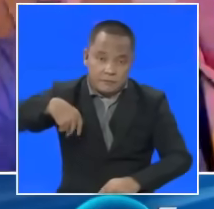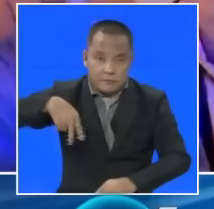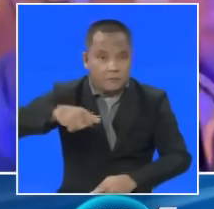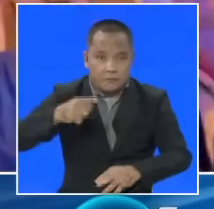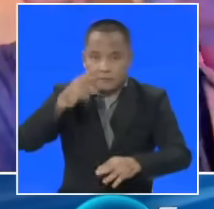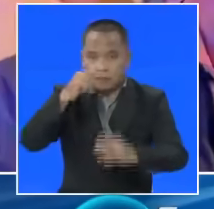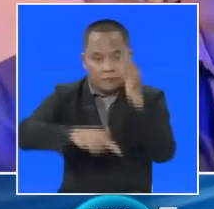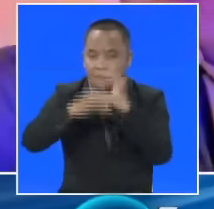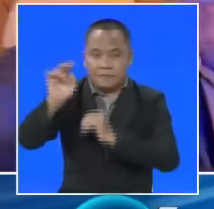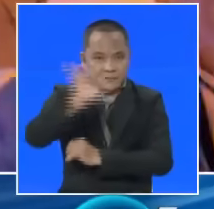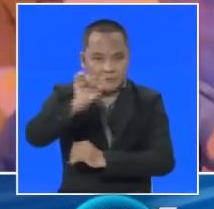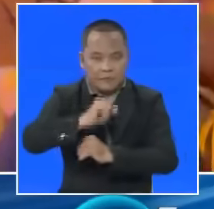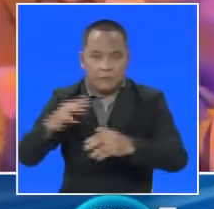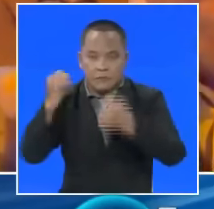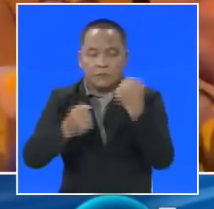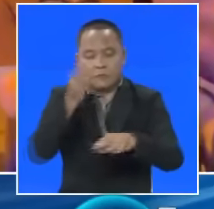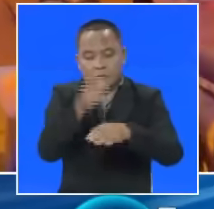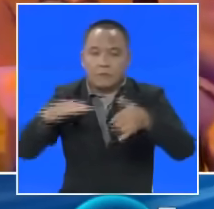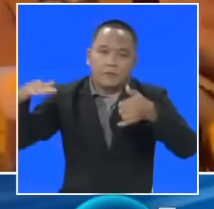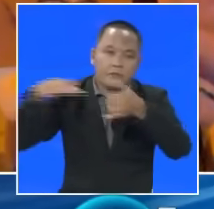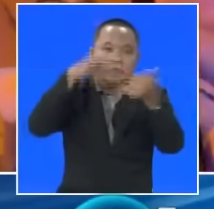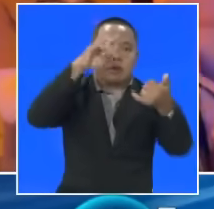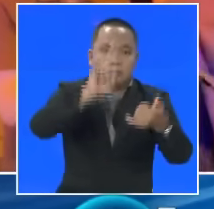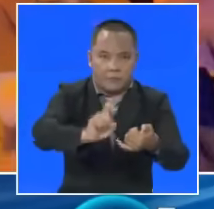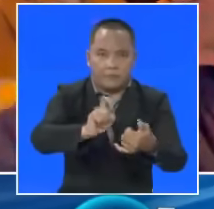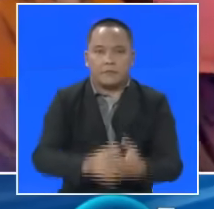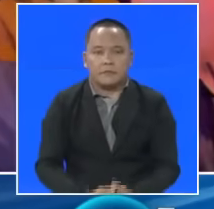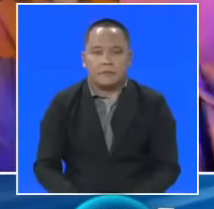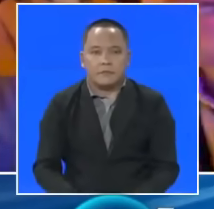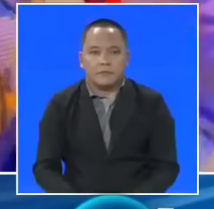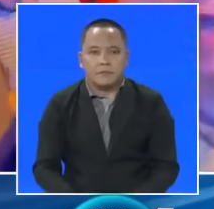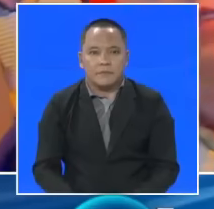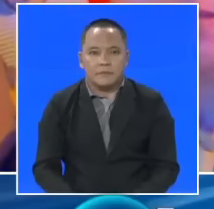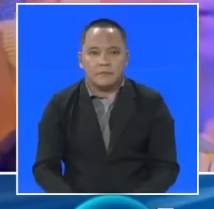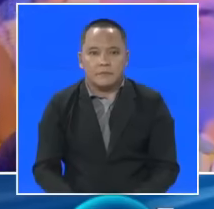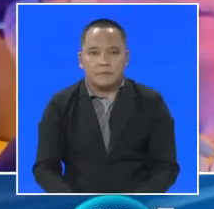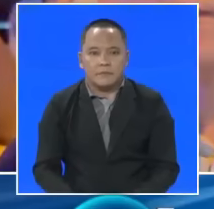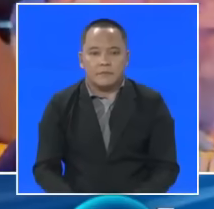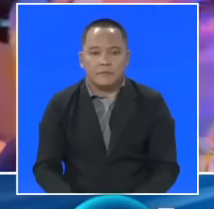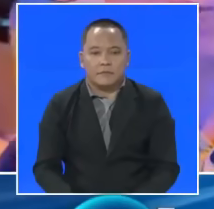าไม่ถึงโรงแรมกลับถูกรถกระบะชนจนเสียชีวิตค่ะข้ามทางม้าลาย